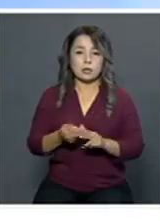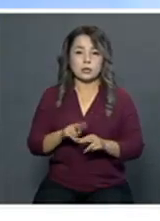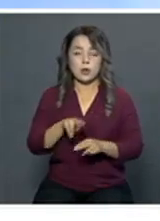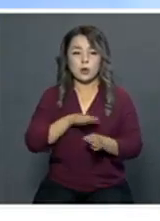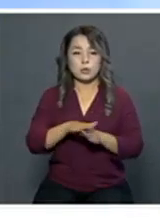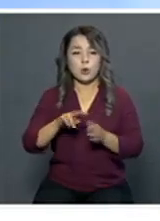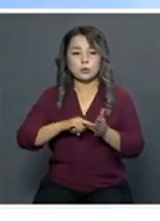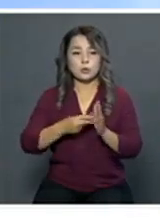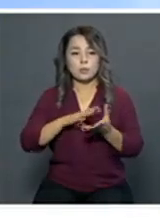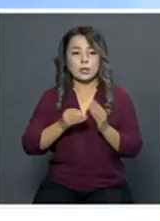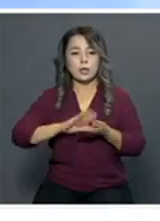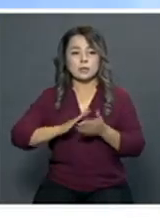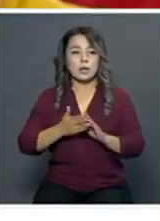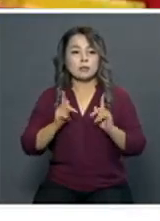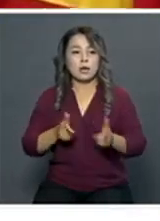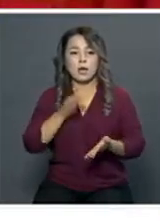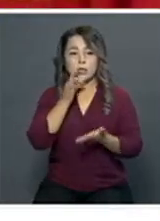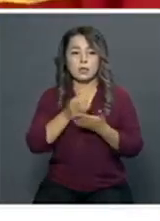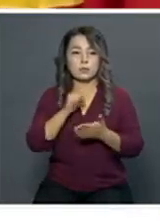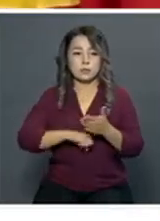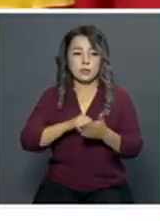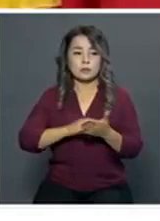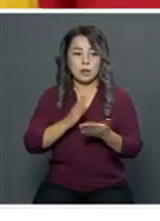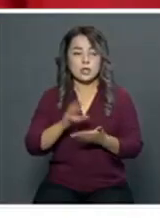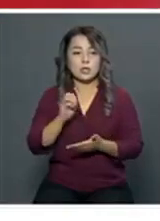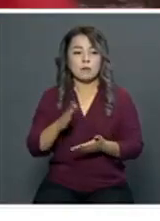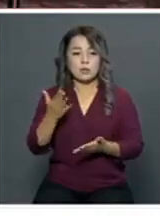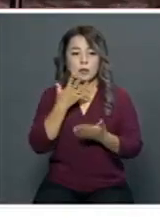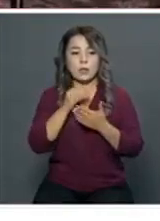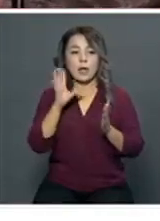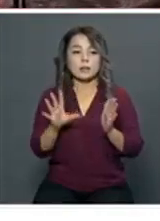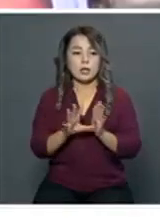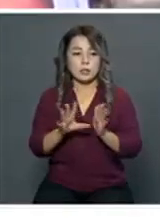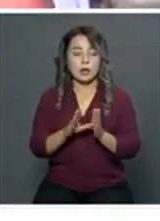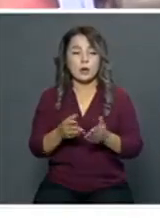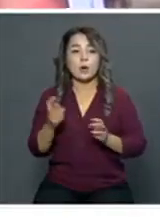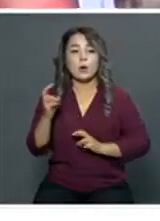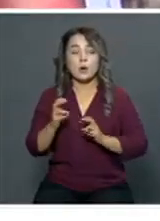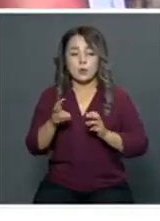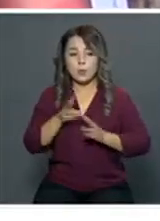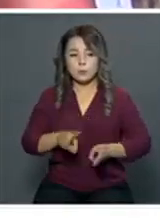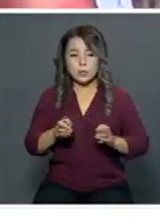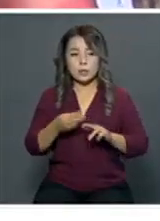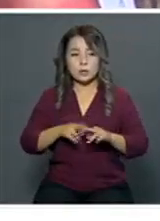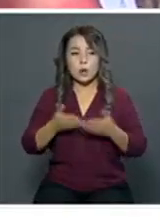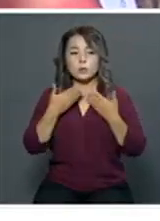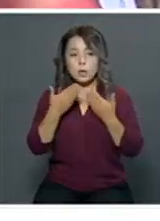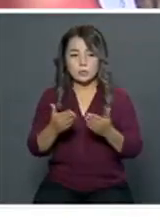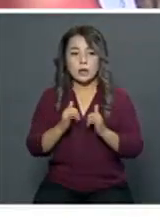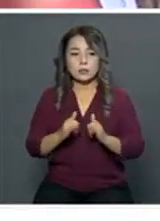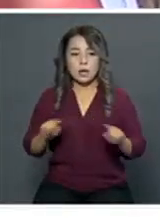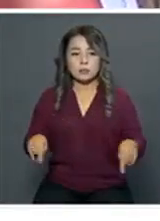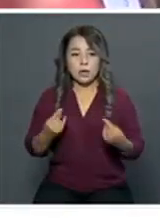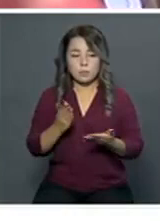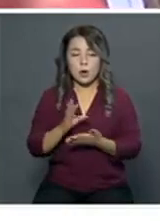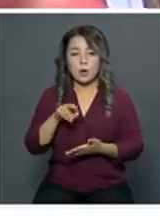орындауға келісуі себеп. Сонымен қатар қазір Еуропада энергетикалық отынға сұраныс қайта жандана бастаған. Айта кетсек, мамырда